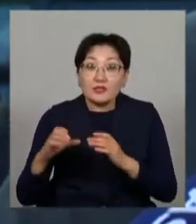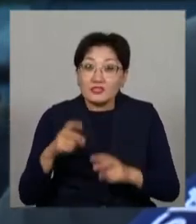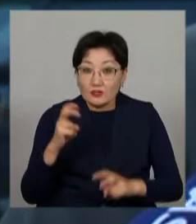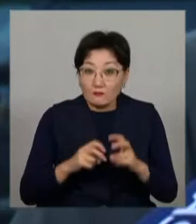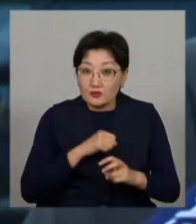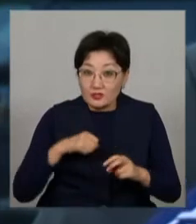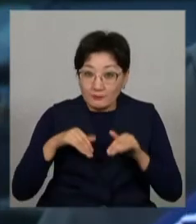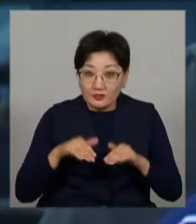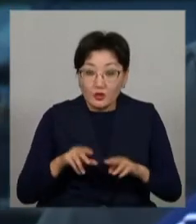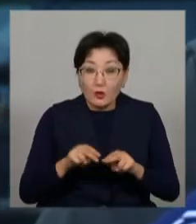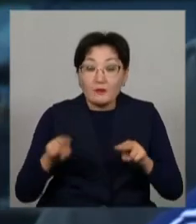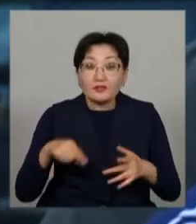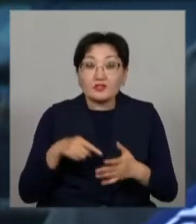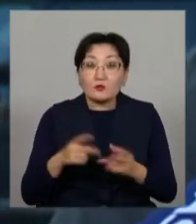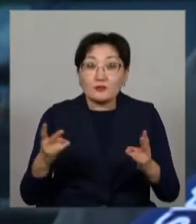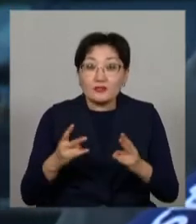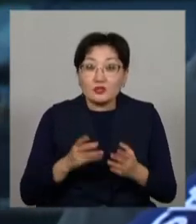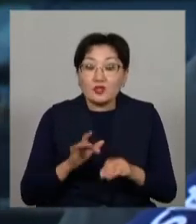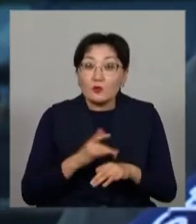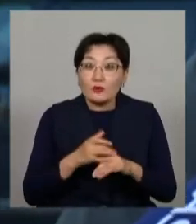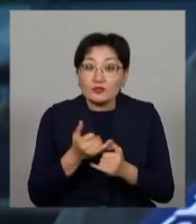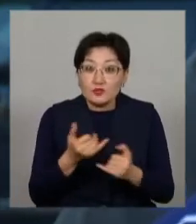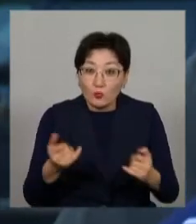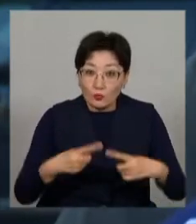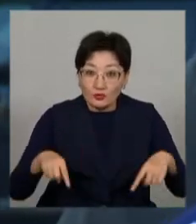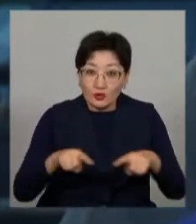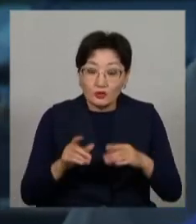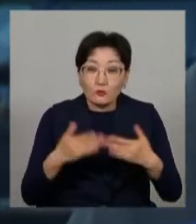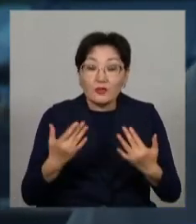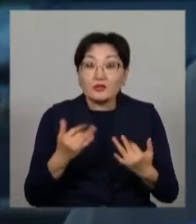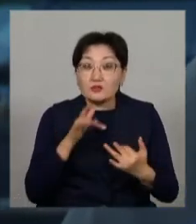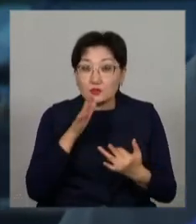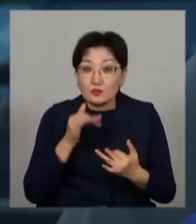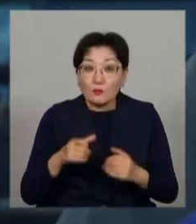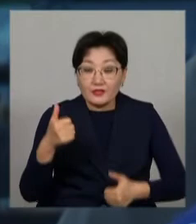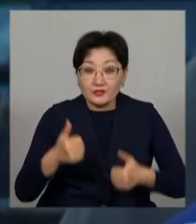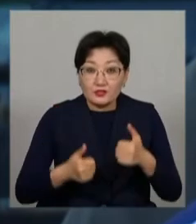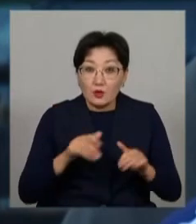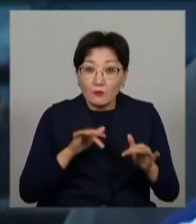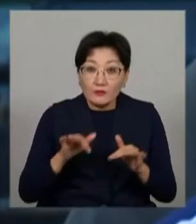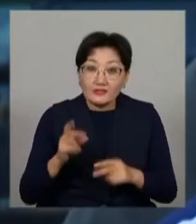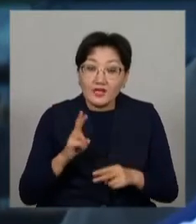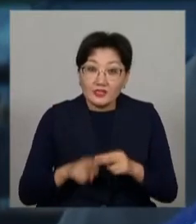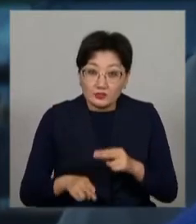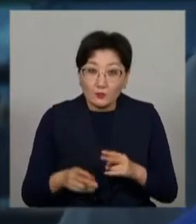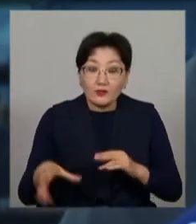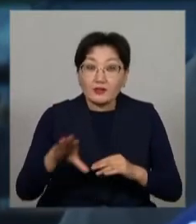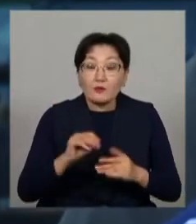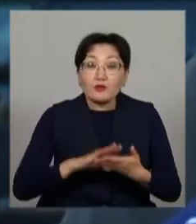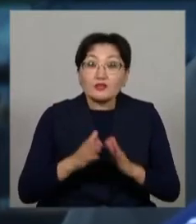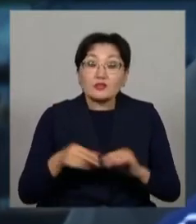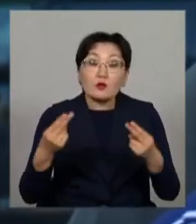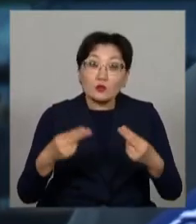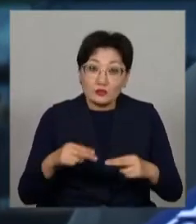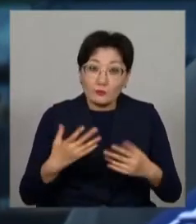алды. Себебі Петропавл қаласында тиісті қызмет көрсету орталығы жоқ. Қазірдің өзінде конкурстық процедуралар аяқталған. Барлық келісімдерге